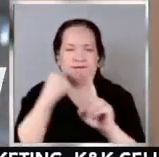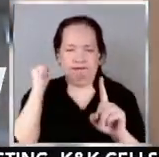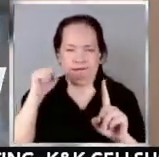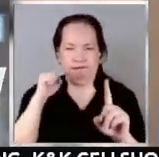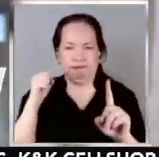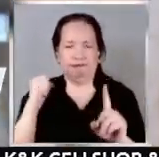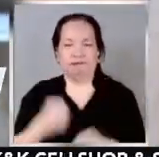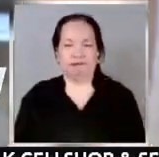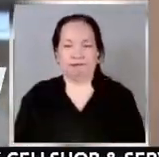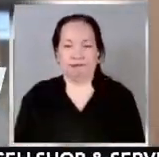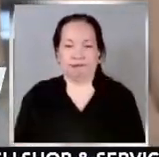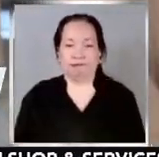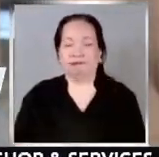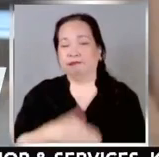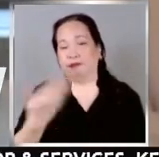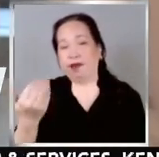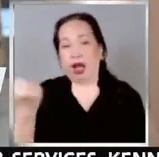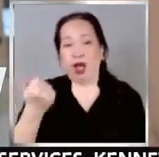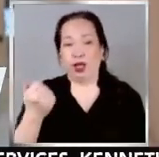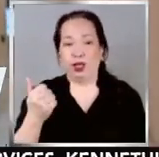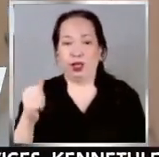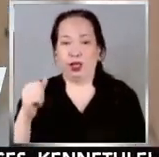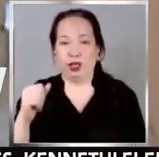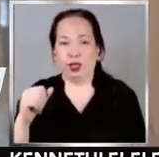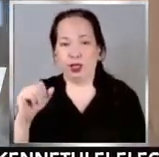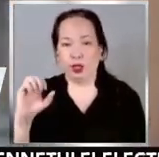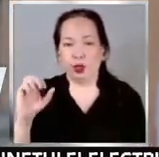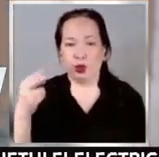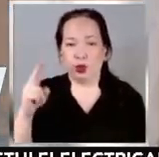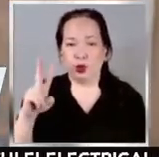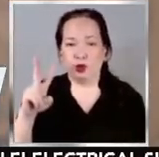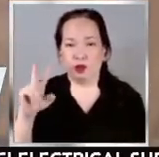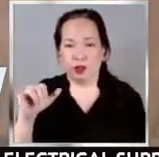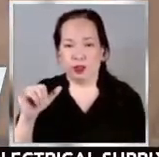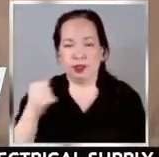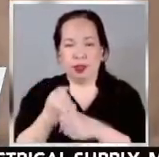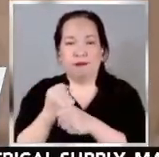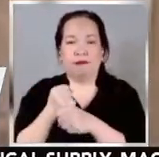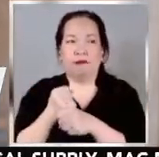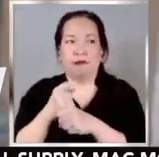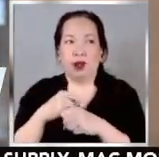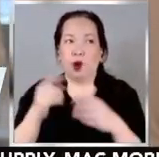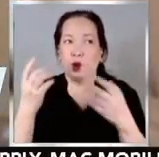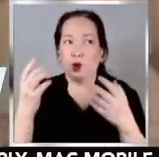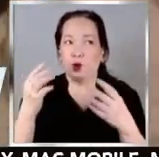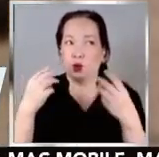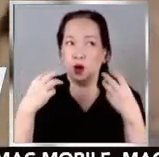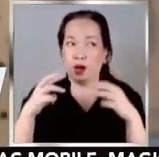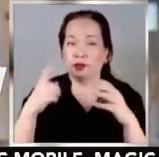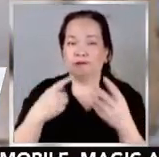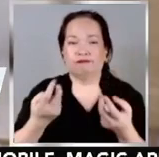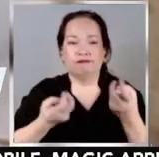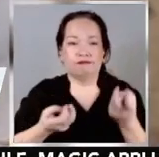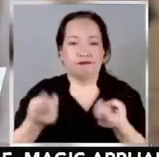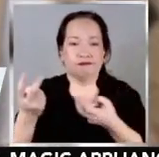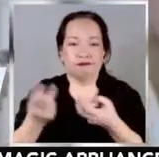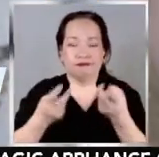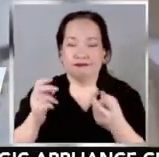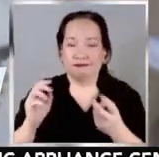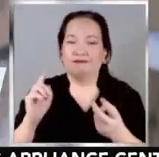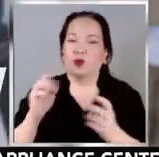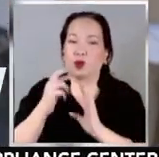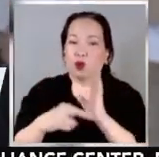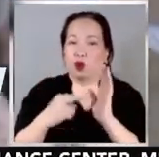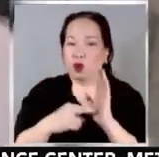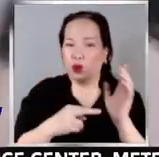Si Shuvi Etrata na isang content creator. Napapanood ngayon sa Hearts on Ice bilang kaibigan ni Pongay, played by Ashley Ortega. Now